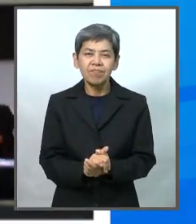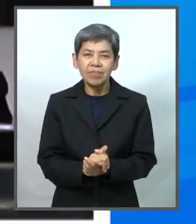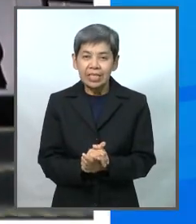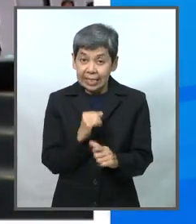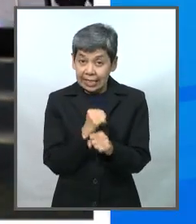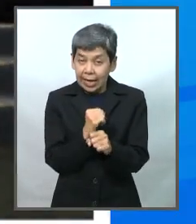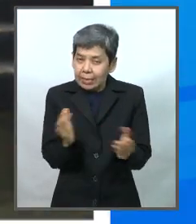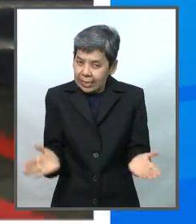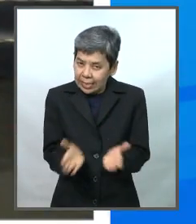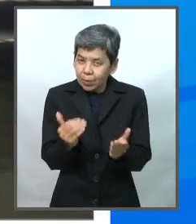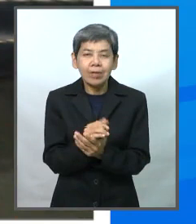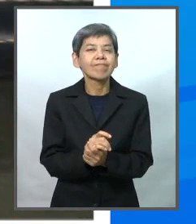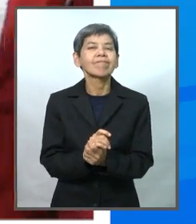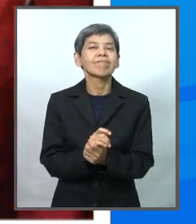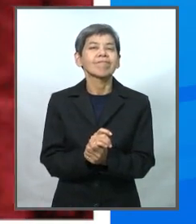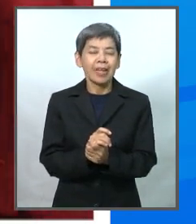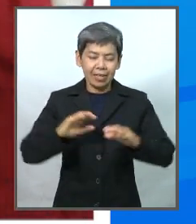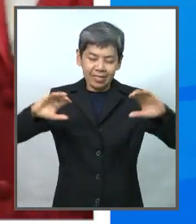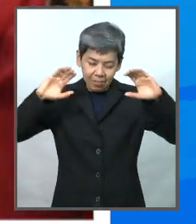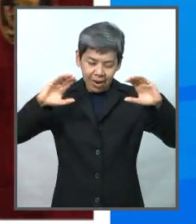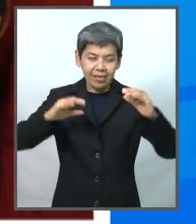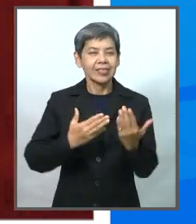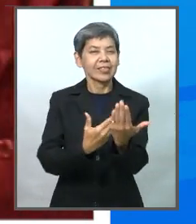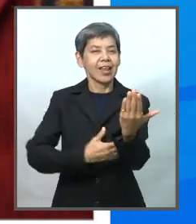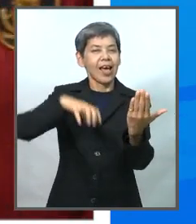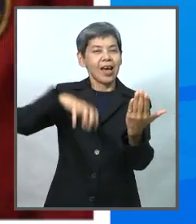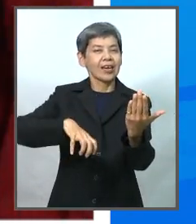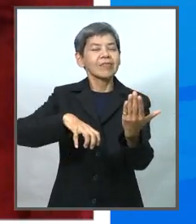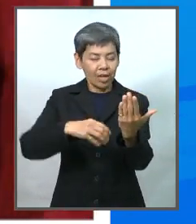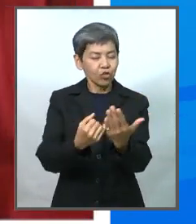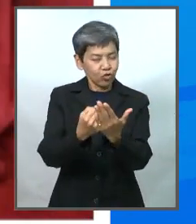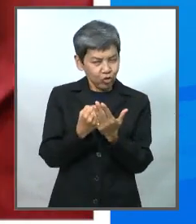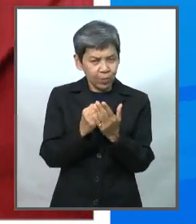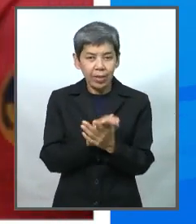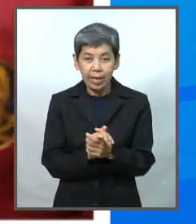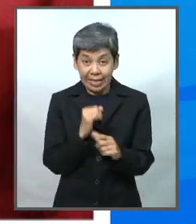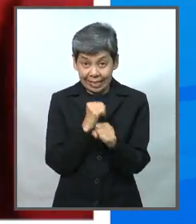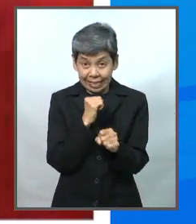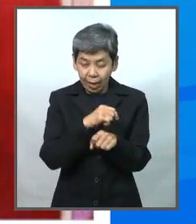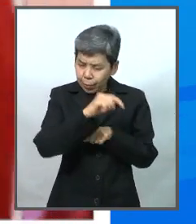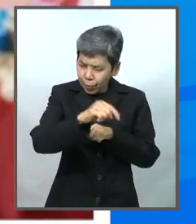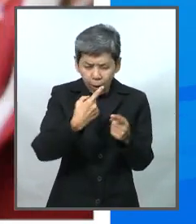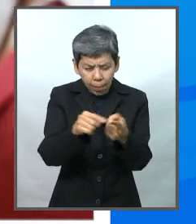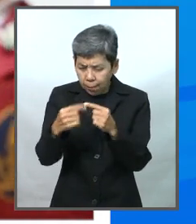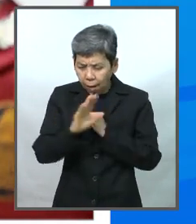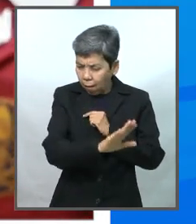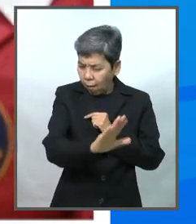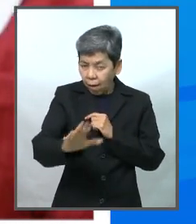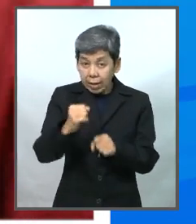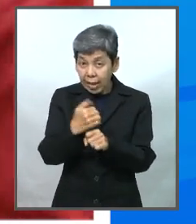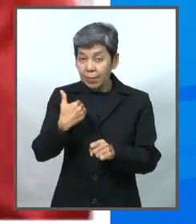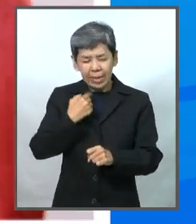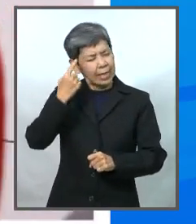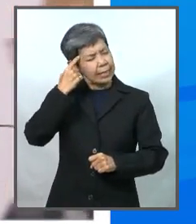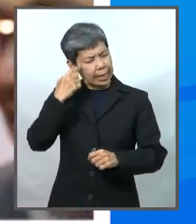ยได้รับการสนับสนุนจากงบประมาณของสลากการกุศลนะคะภายในงานเนี่ยหลากหลายมากเลย